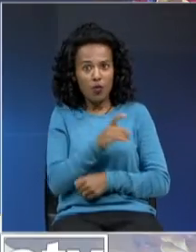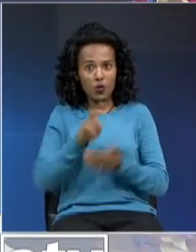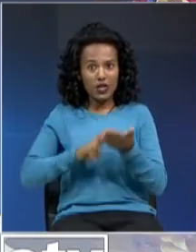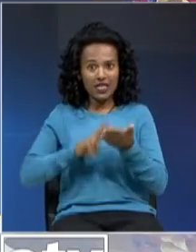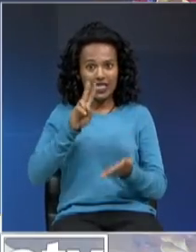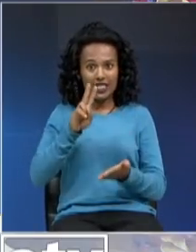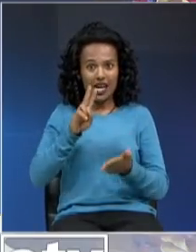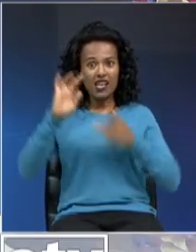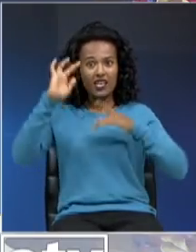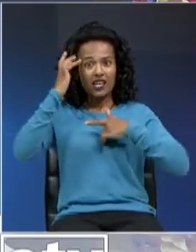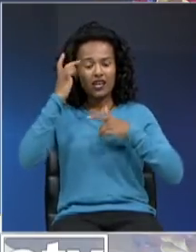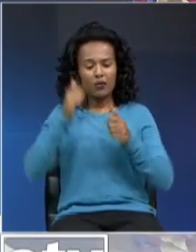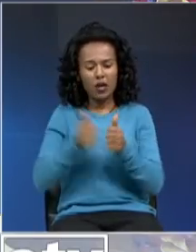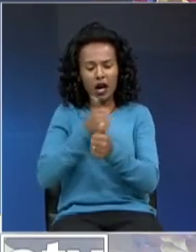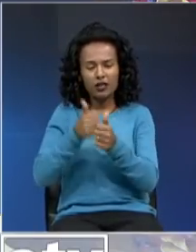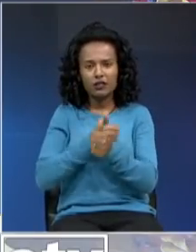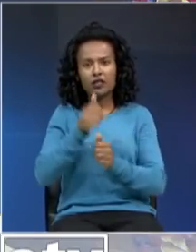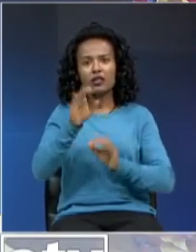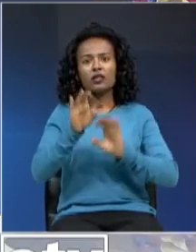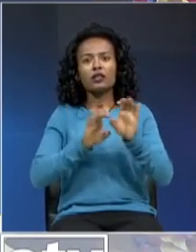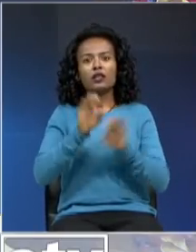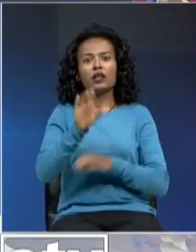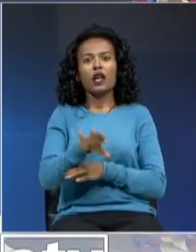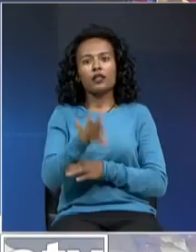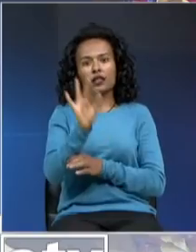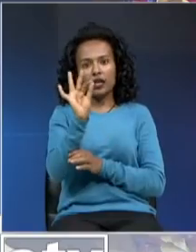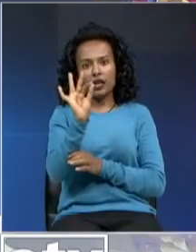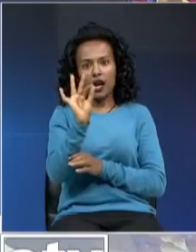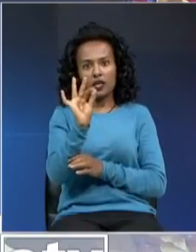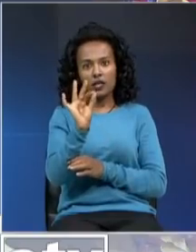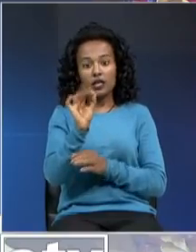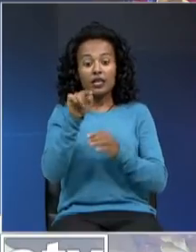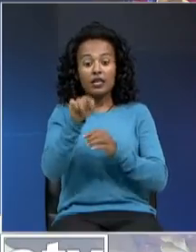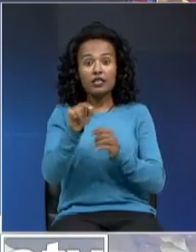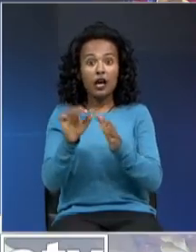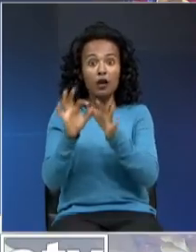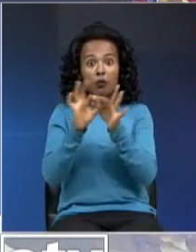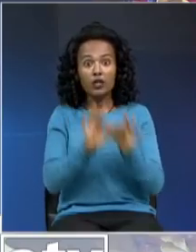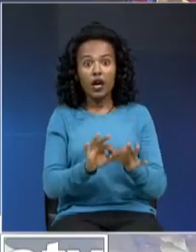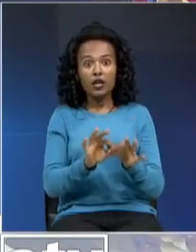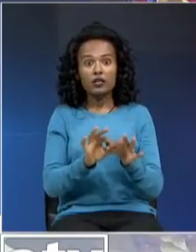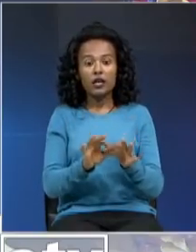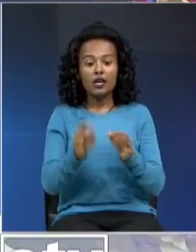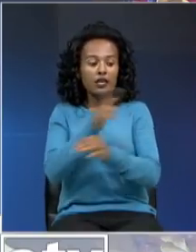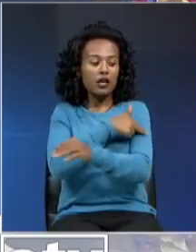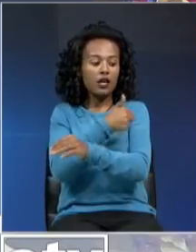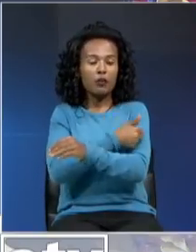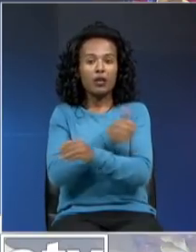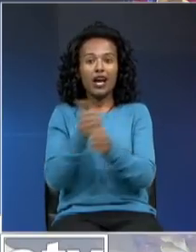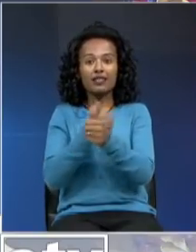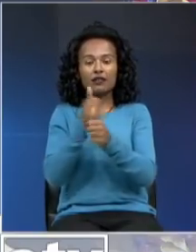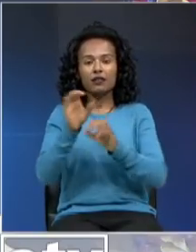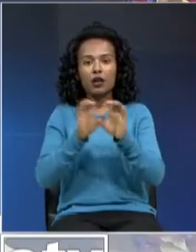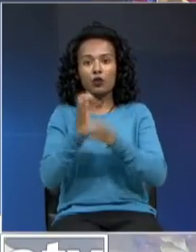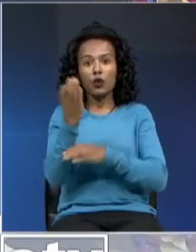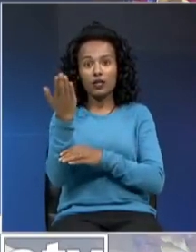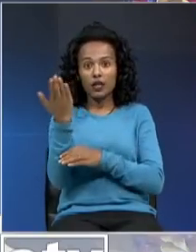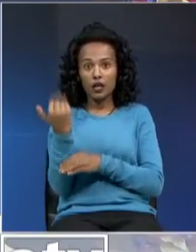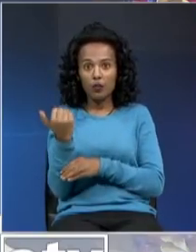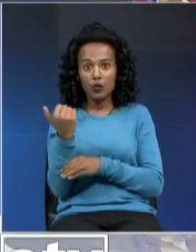የተነሳ የህክምና ክትትል እየተደረገላት ይገኛል። ከዚሁ ጋር በተያያዘ የህክምና ክትትል ሲያደርጉላት